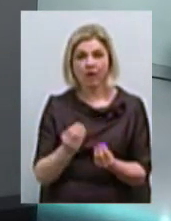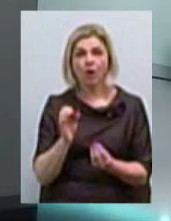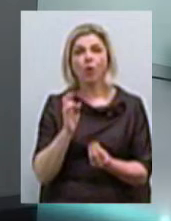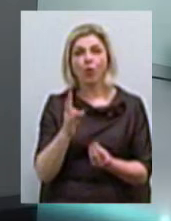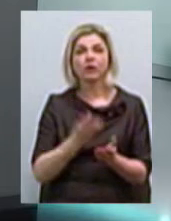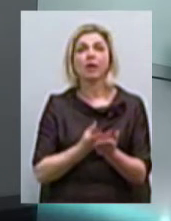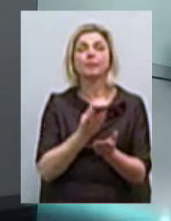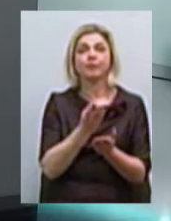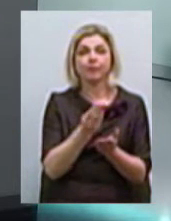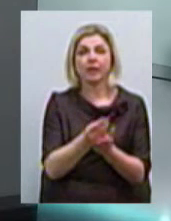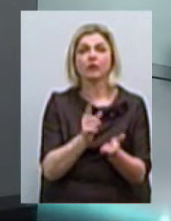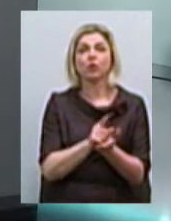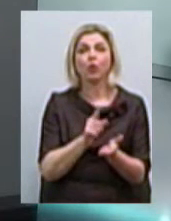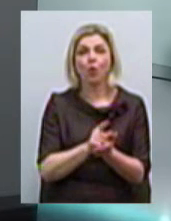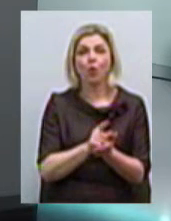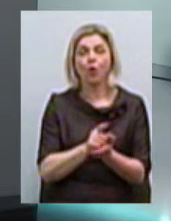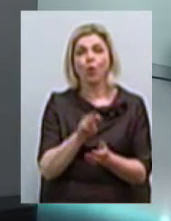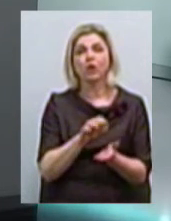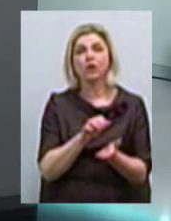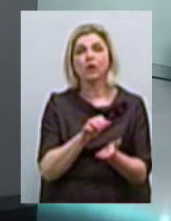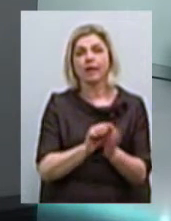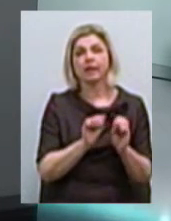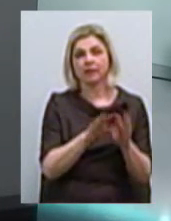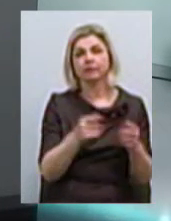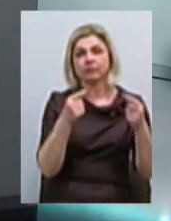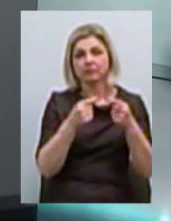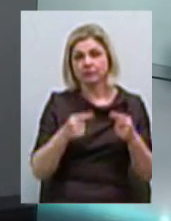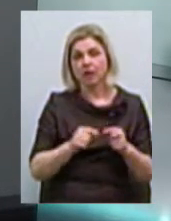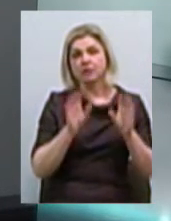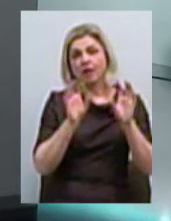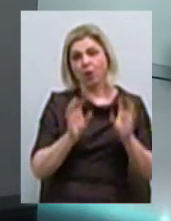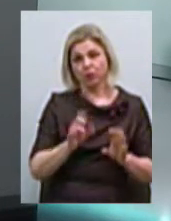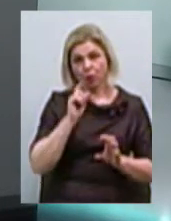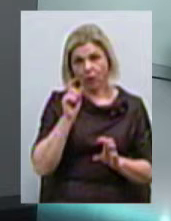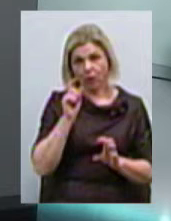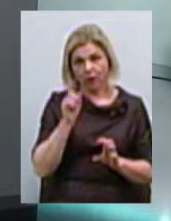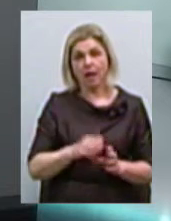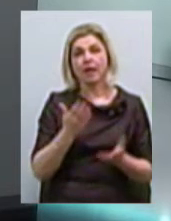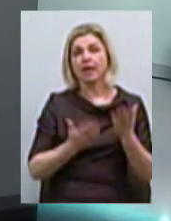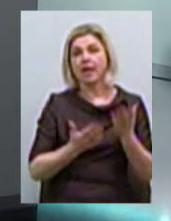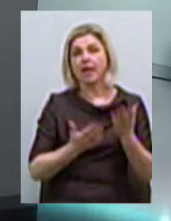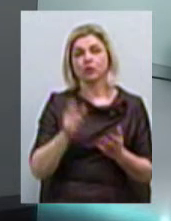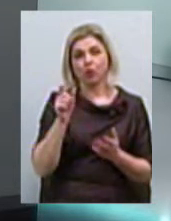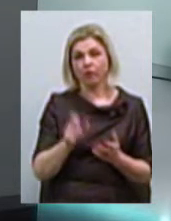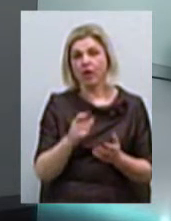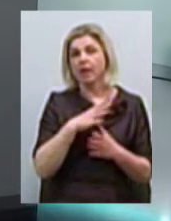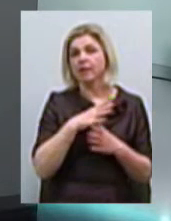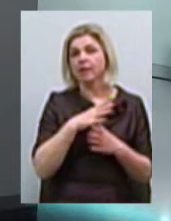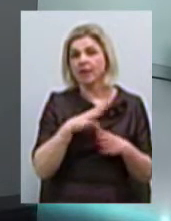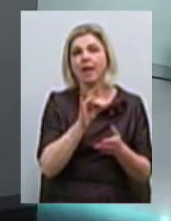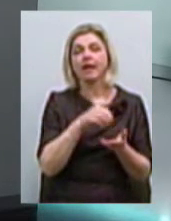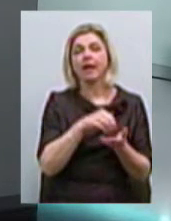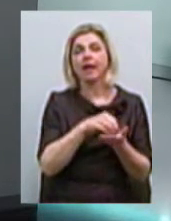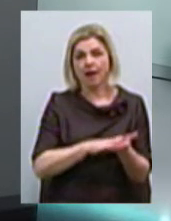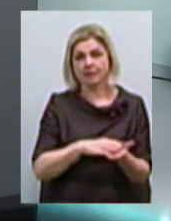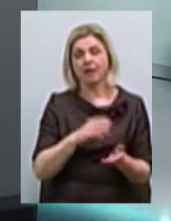оподатковує доходи, отримані від здання в оренду згідно Податкового кодексу України, як фізична особа-підприємець. У разі, якщо не відбувалася реєстрація